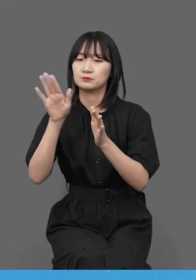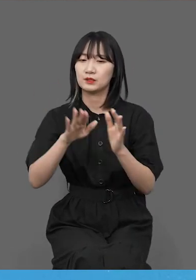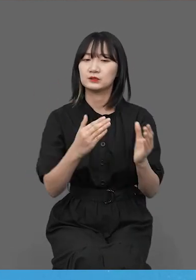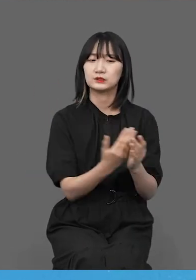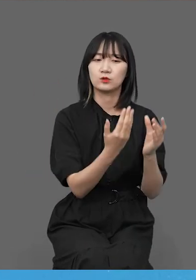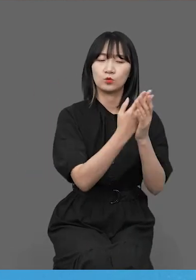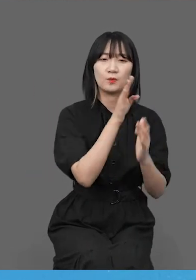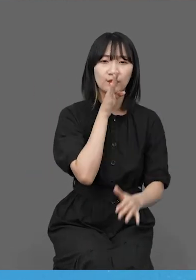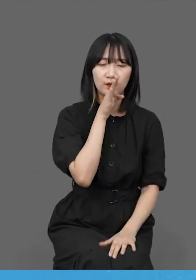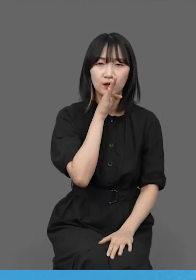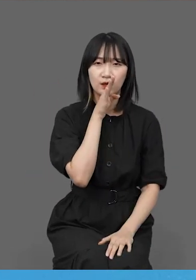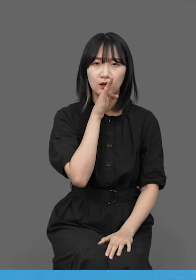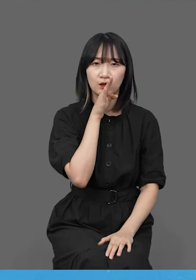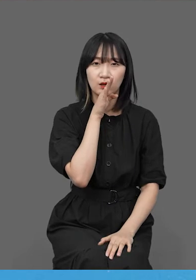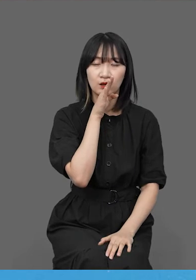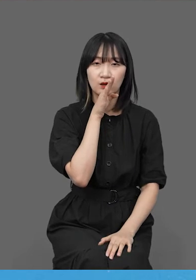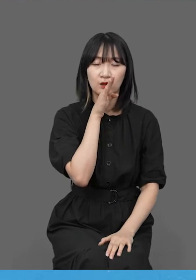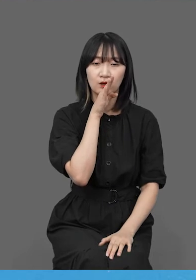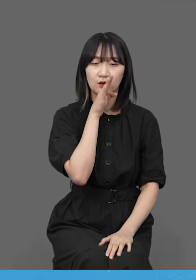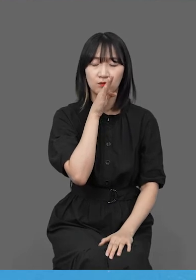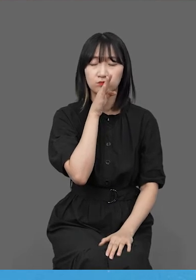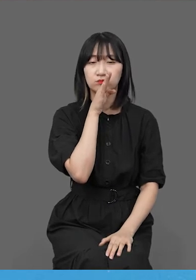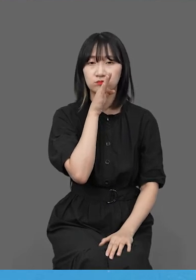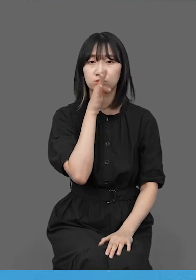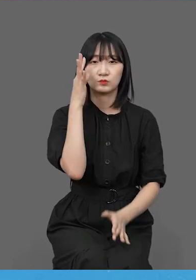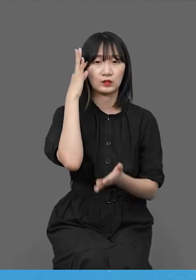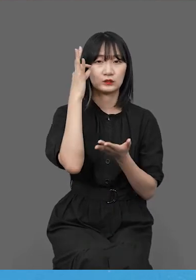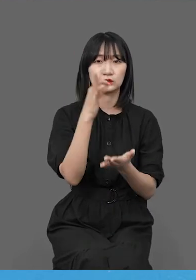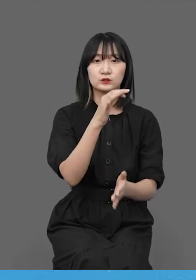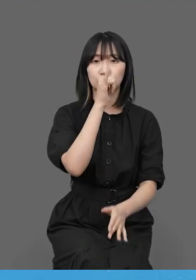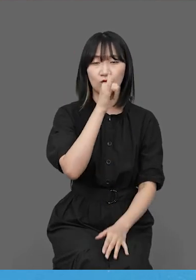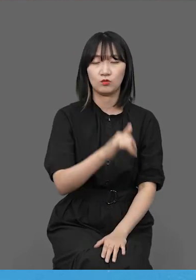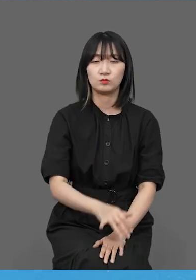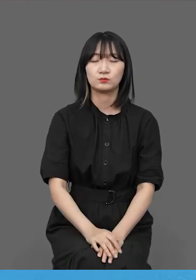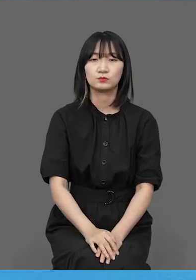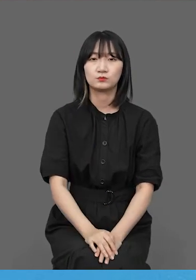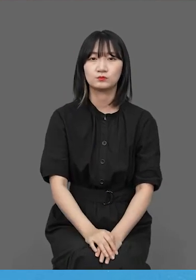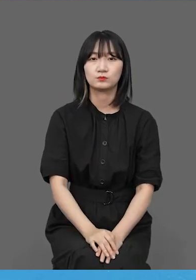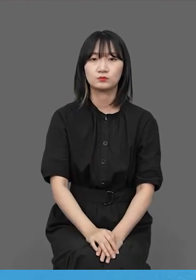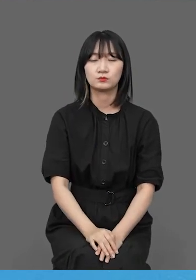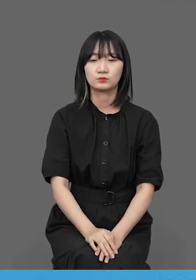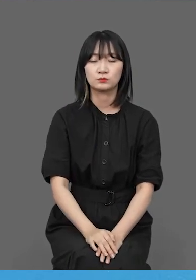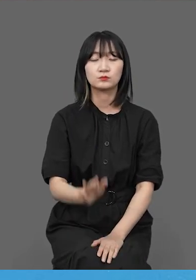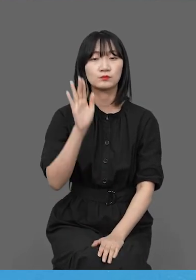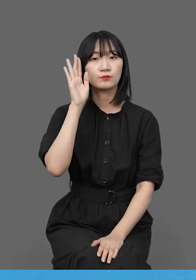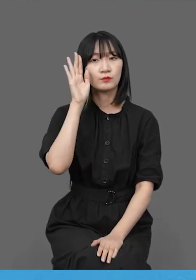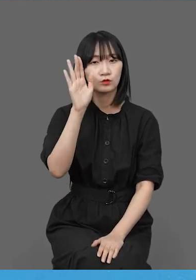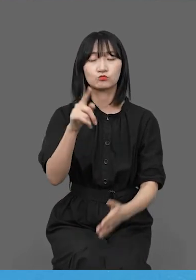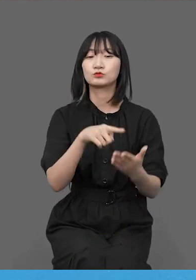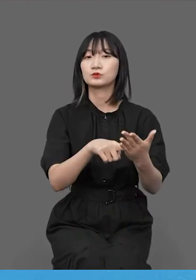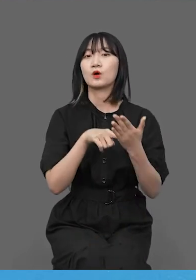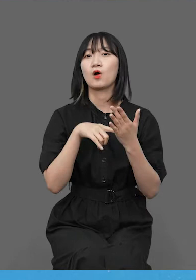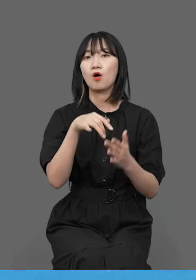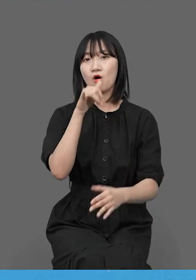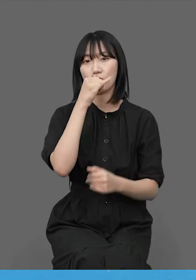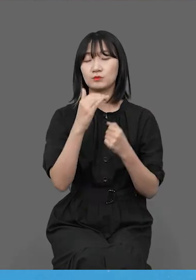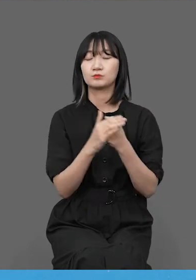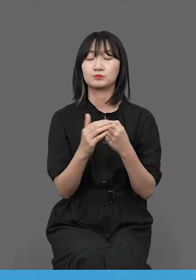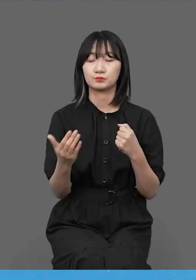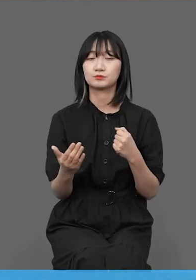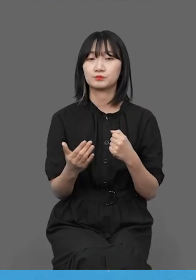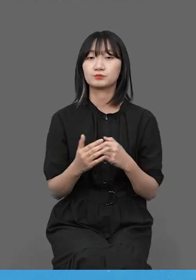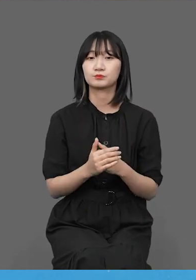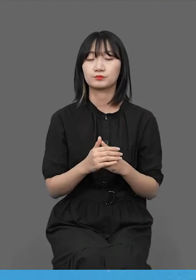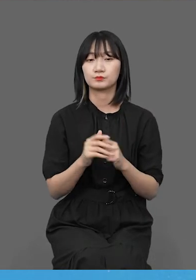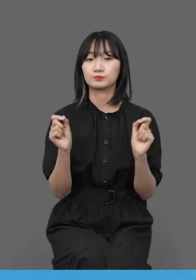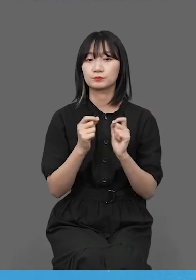그 세계관이 있어요. 그러니까 나중에 나올 테니까 잠깐 그때